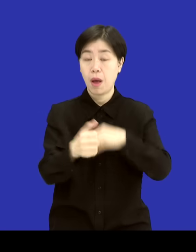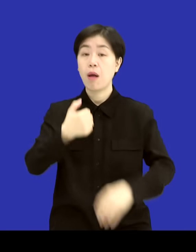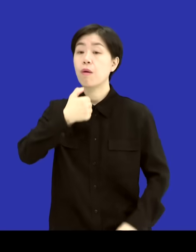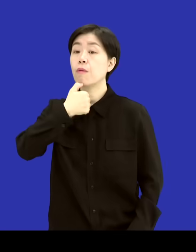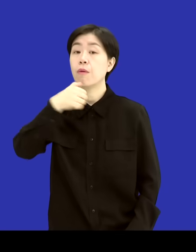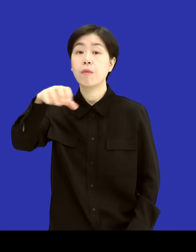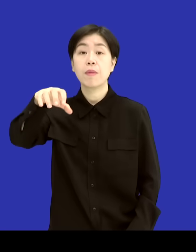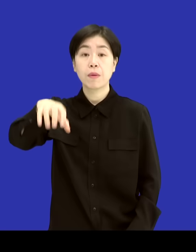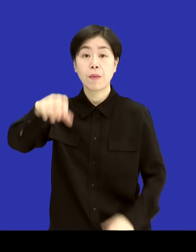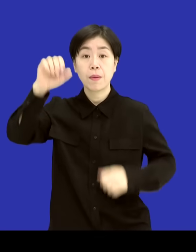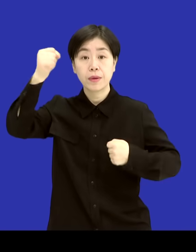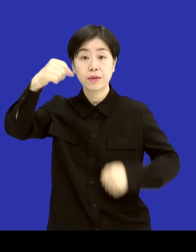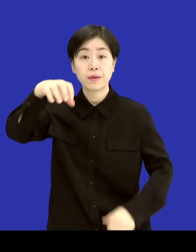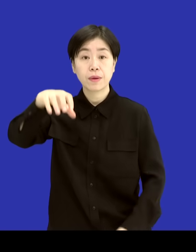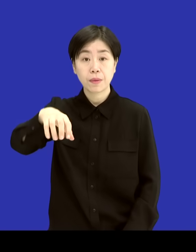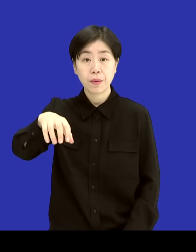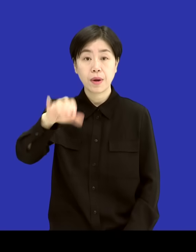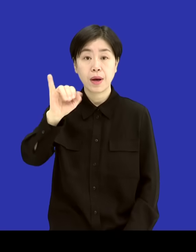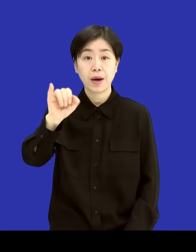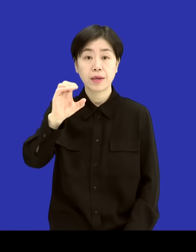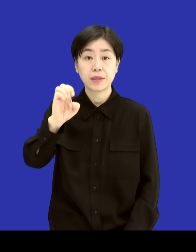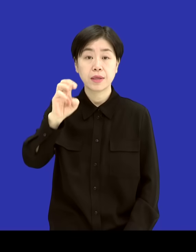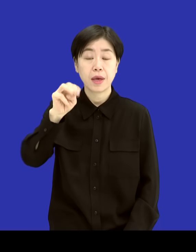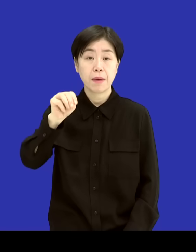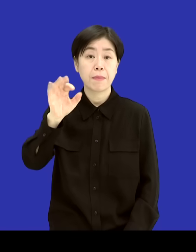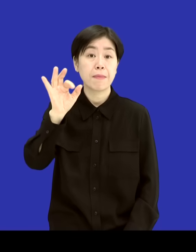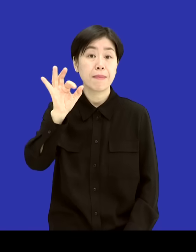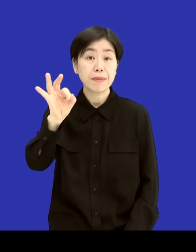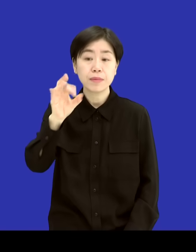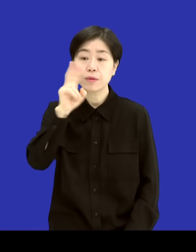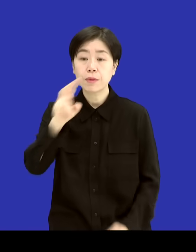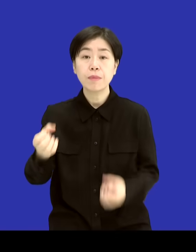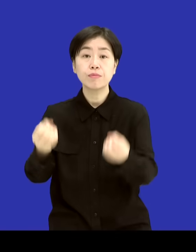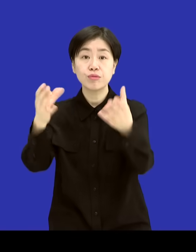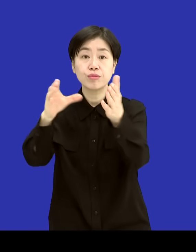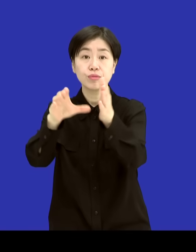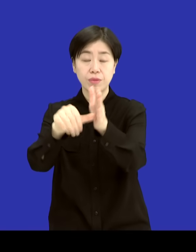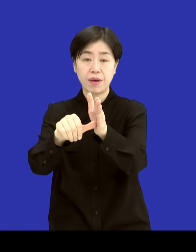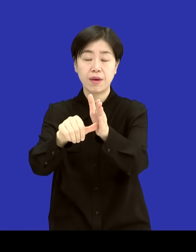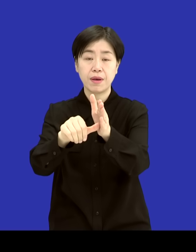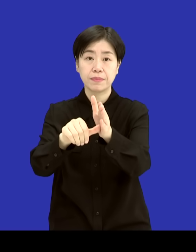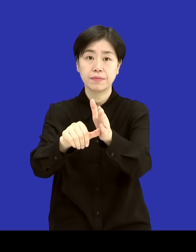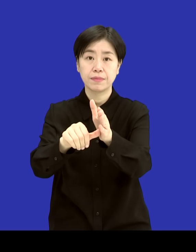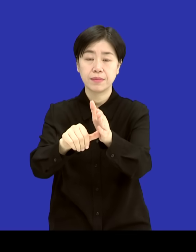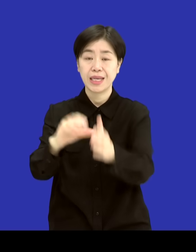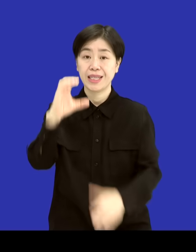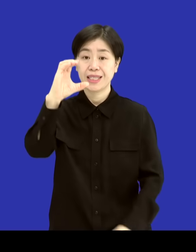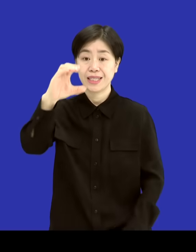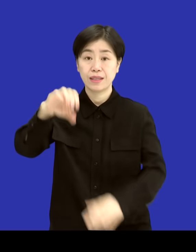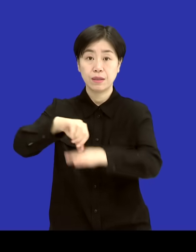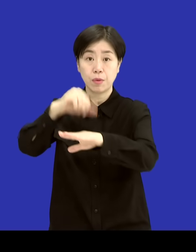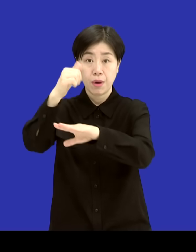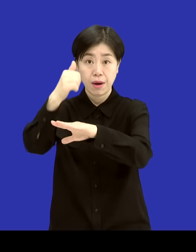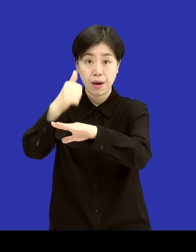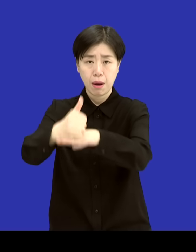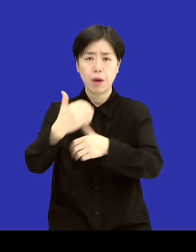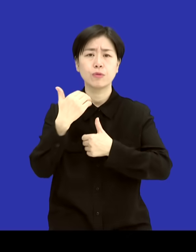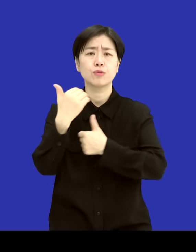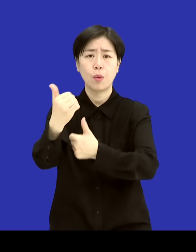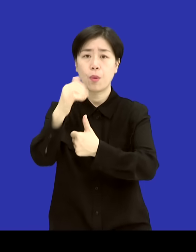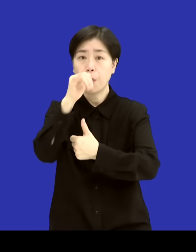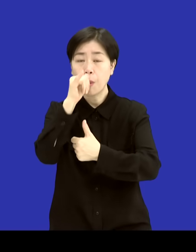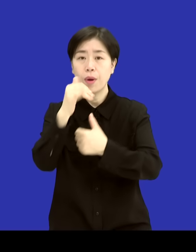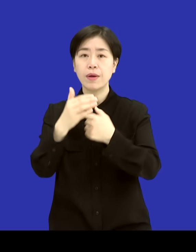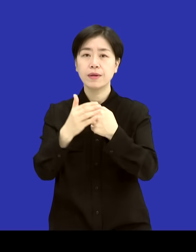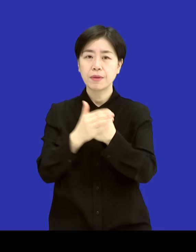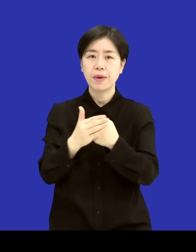ICMF라고 인터내셔널 철치 뮤직 페스티벌이 있어요. 거기 그 교황청에서 이렇게 크리스찬 분들을 모여서 다